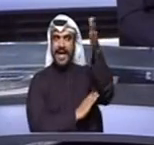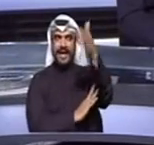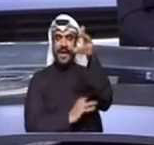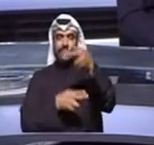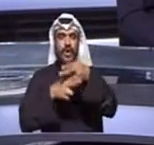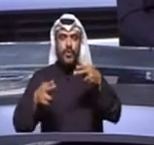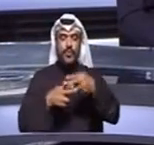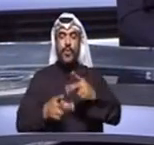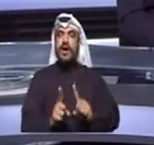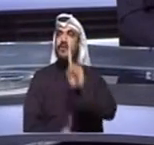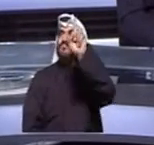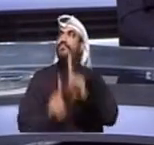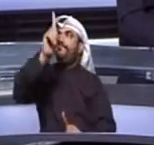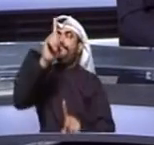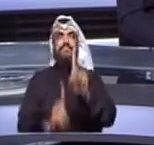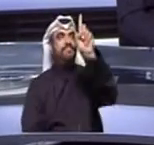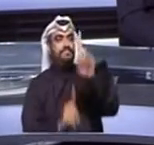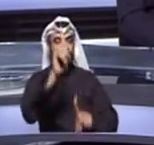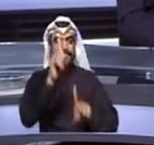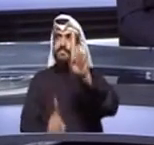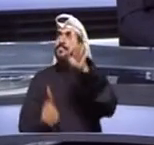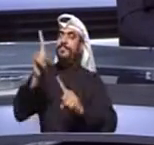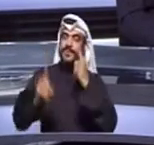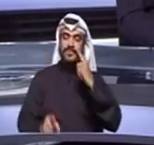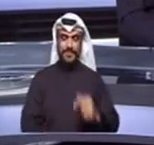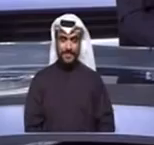إلى الألعاب النارية وفقرات للفرق الشعبية.